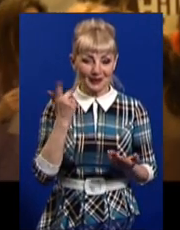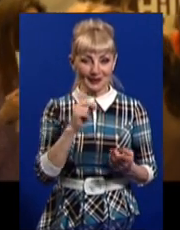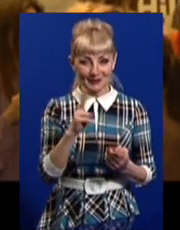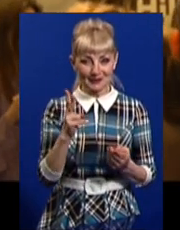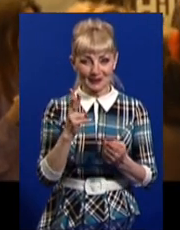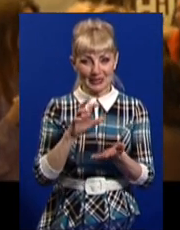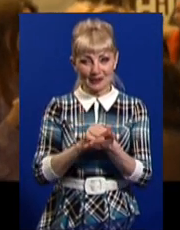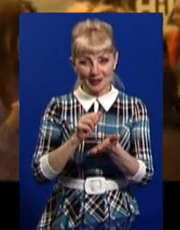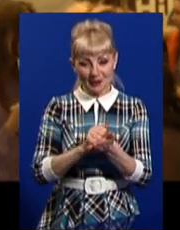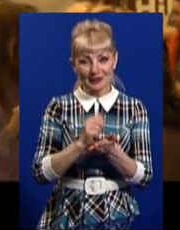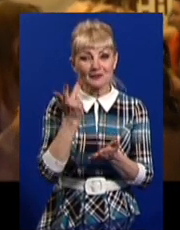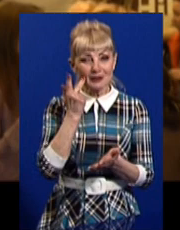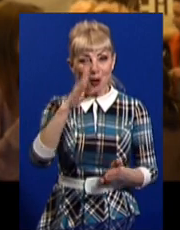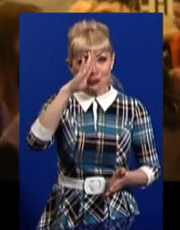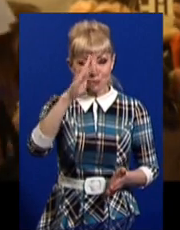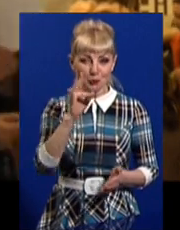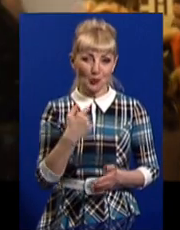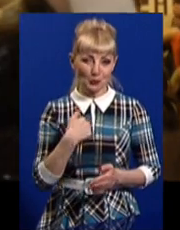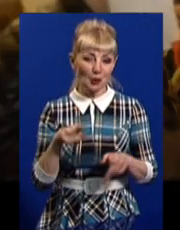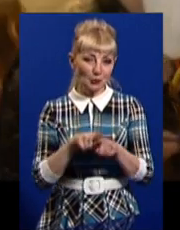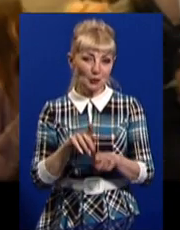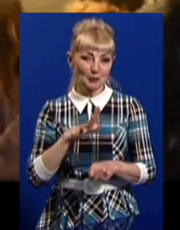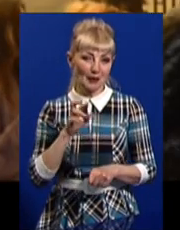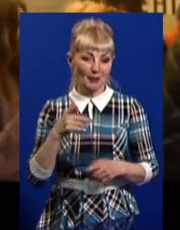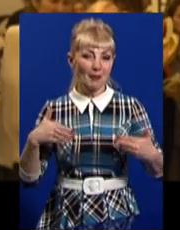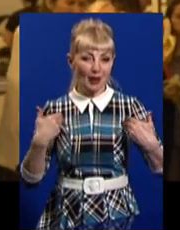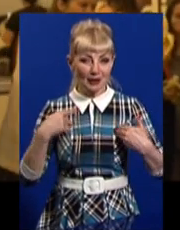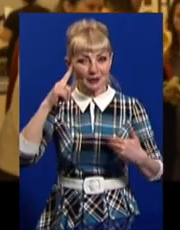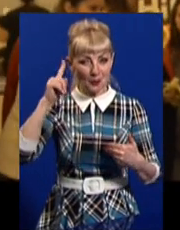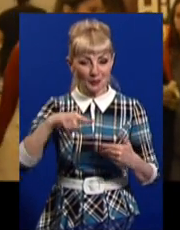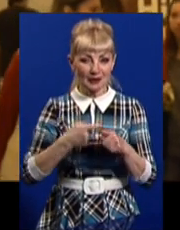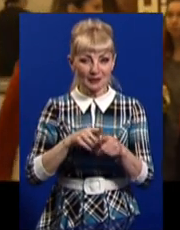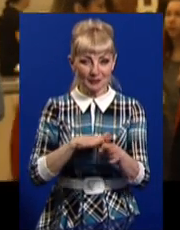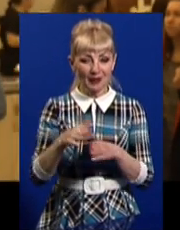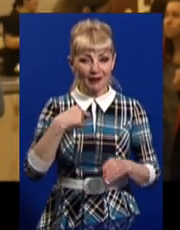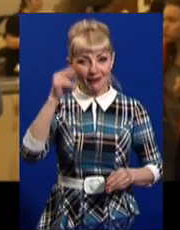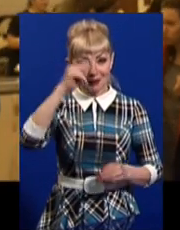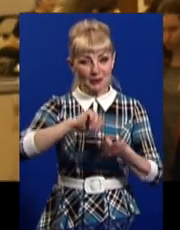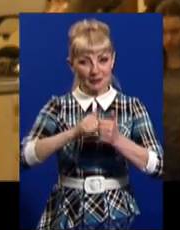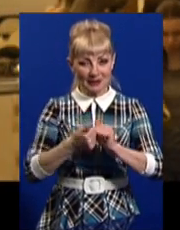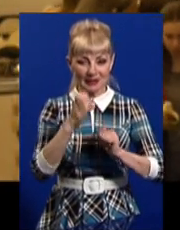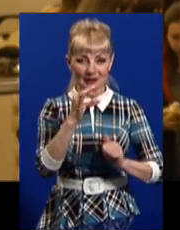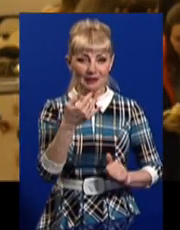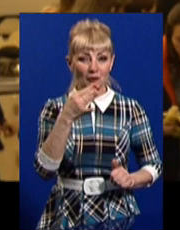якими зазвичай займаються чоловіки, але мені теж було б дуже корисно вміти це робити. Я навчилася міняти сифон.